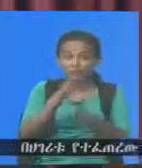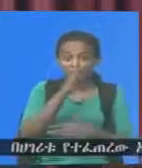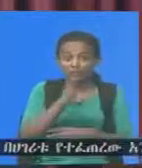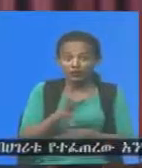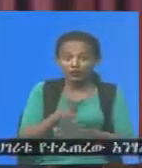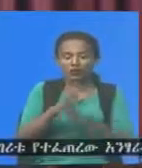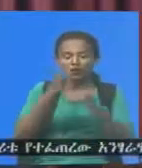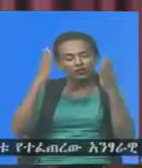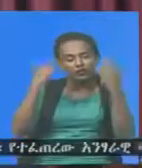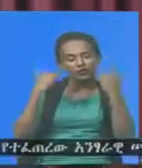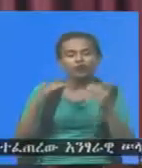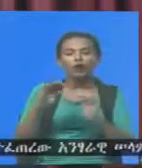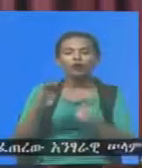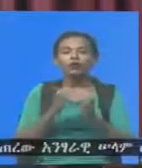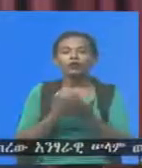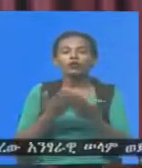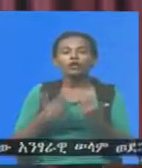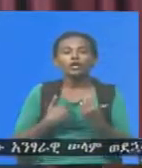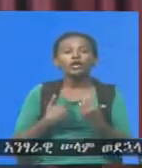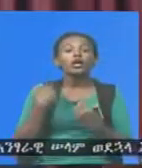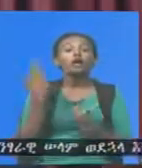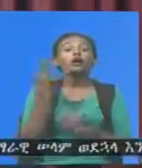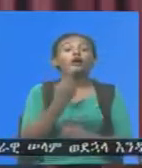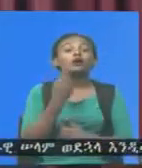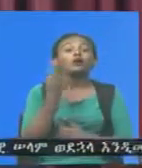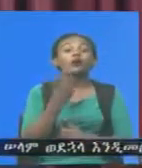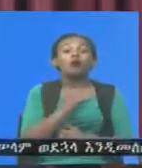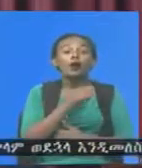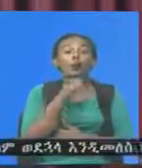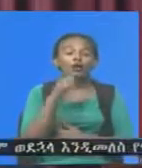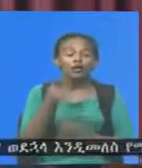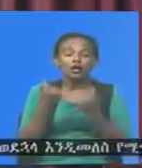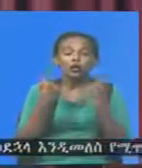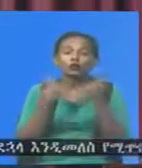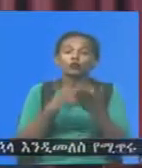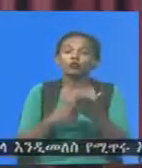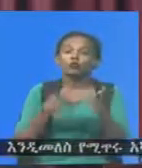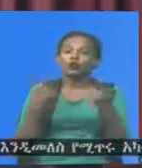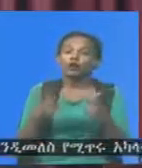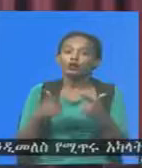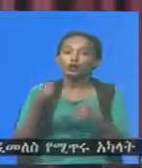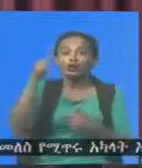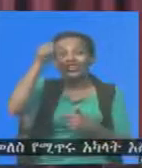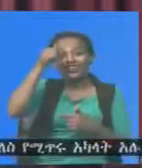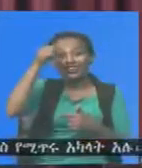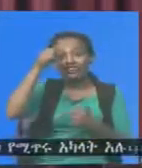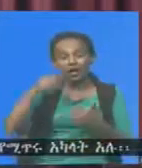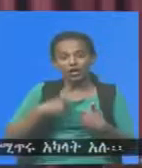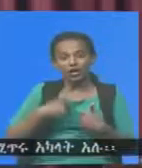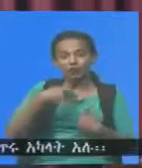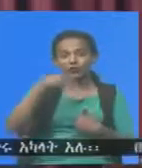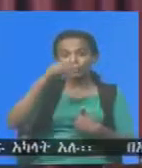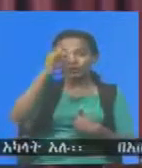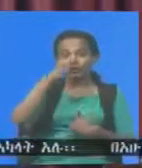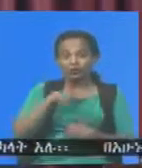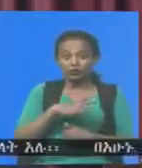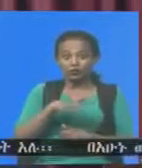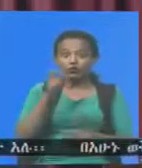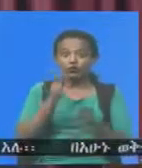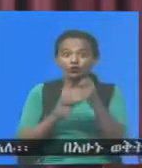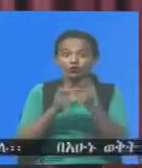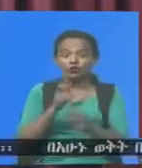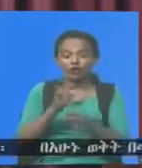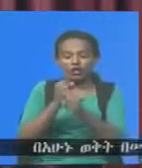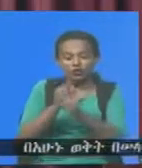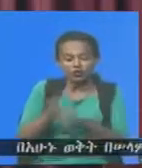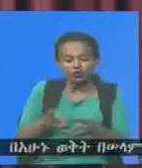ተስፋ ማረገው ነገር እንደማይዋጣ ይገባቸዋል። በዚሁ አጋጣሚ ኤርትራ ያላችሁ ወገኖቻችን የያዛችሁት